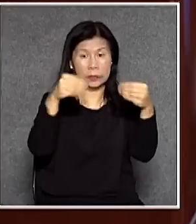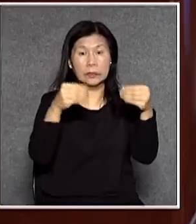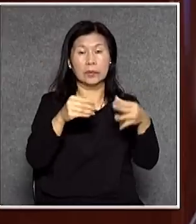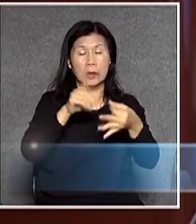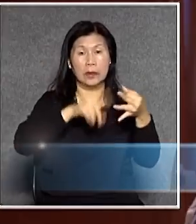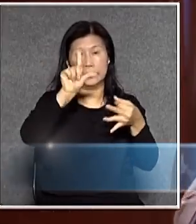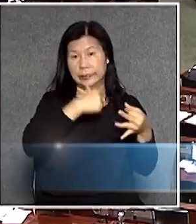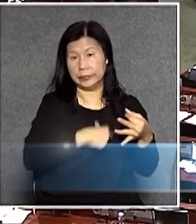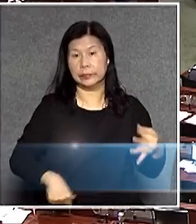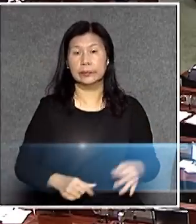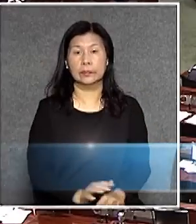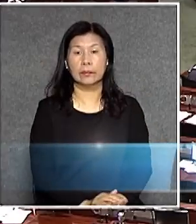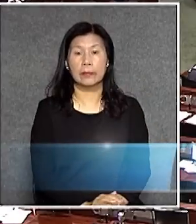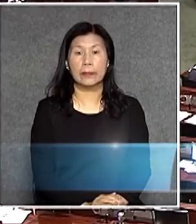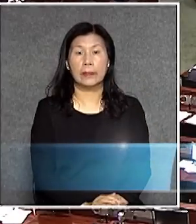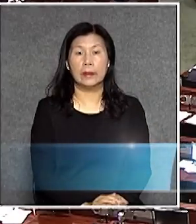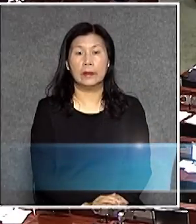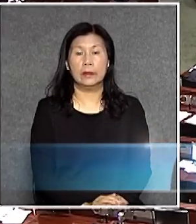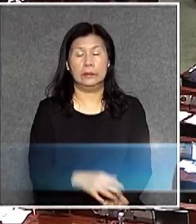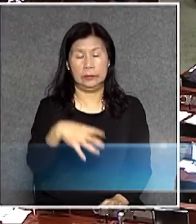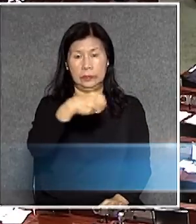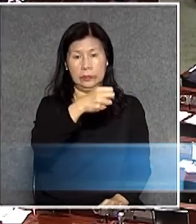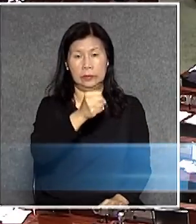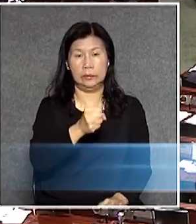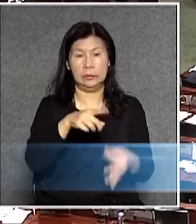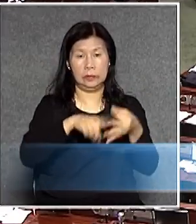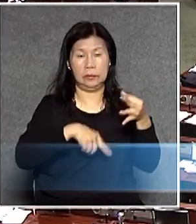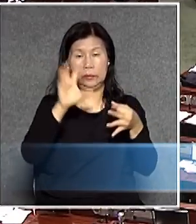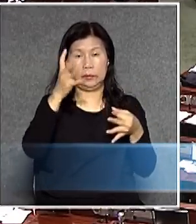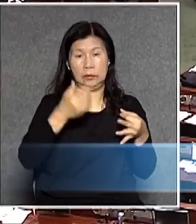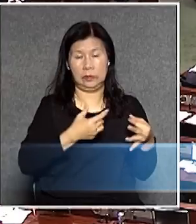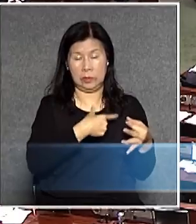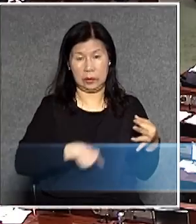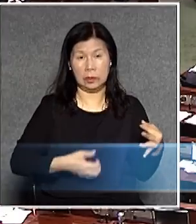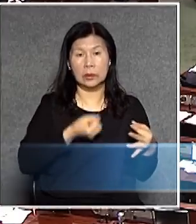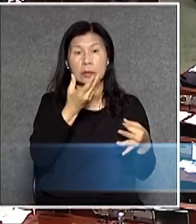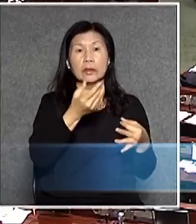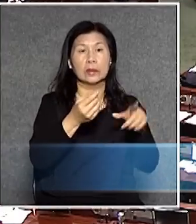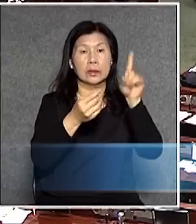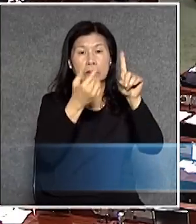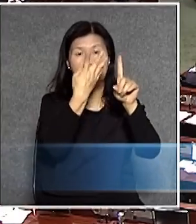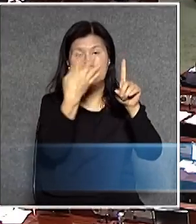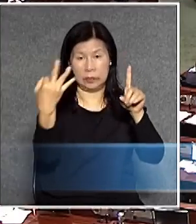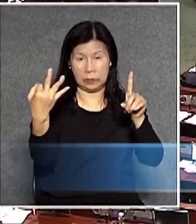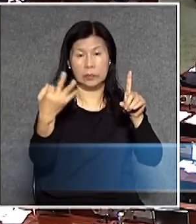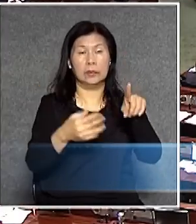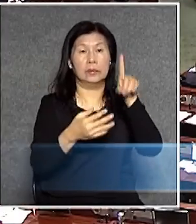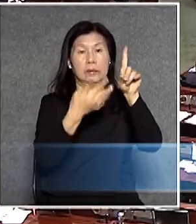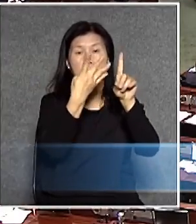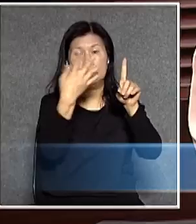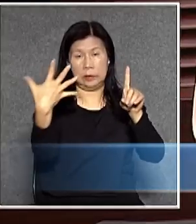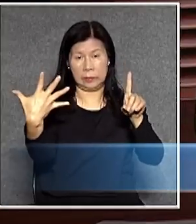李慧琼議員， 主席，就黃毓民議員提出修正案編號143和